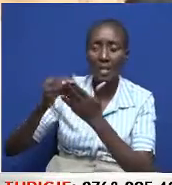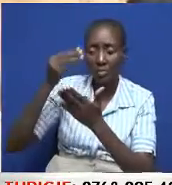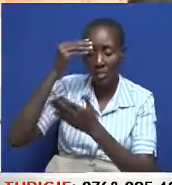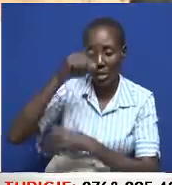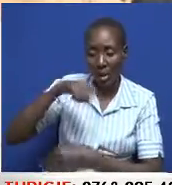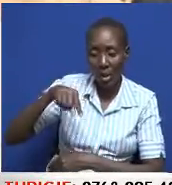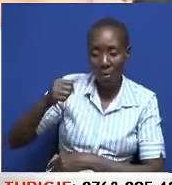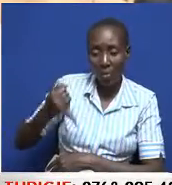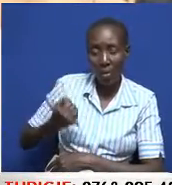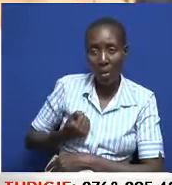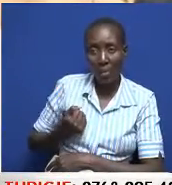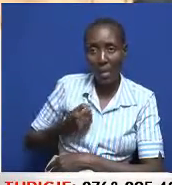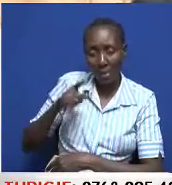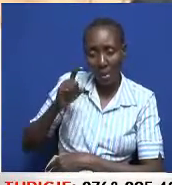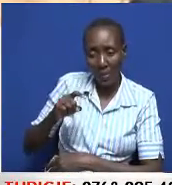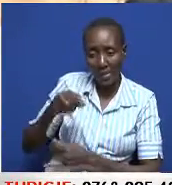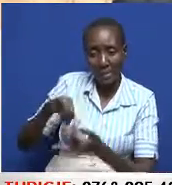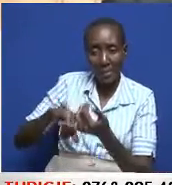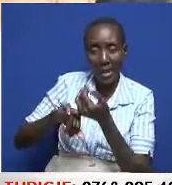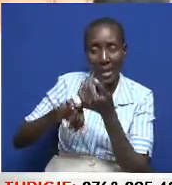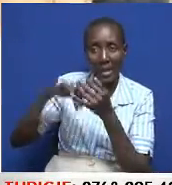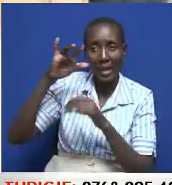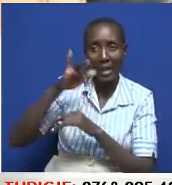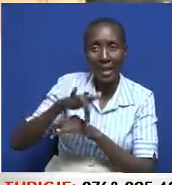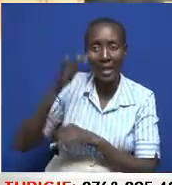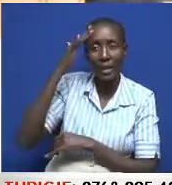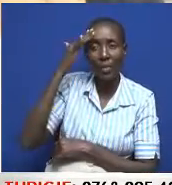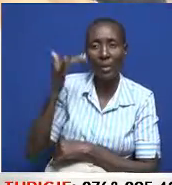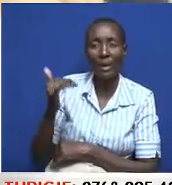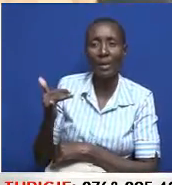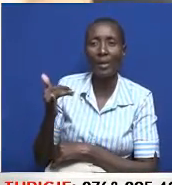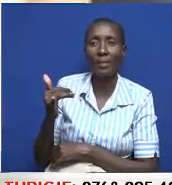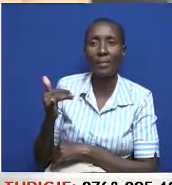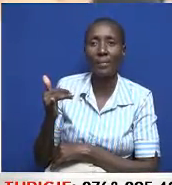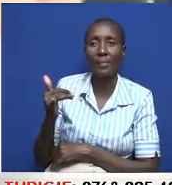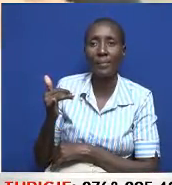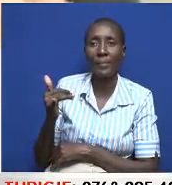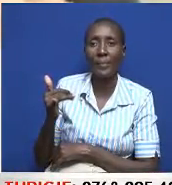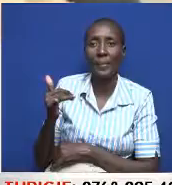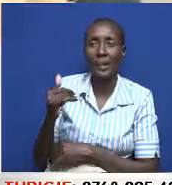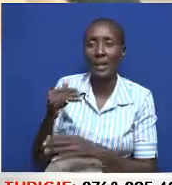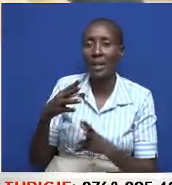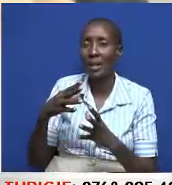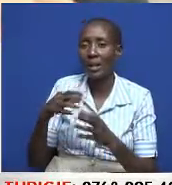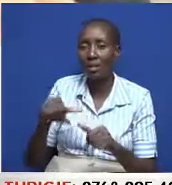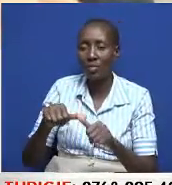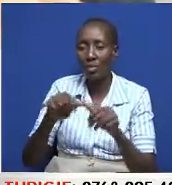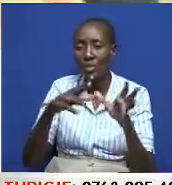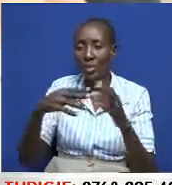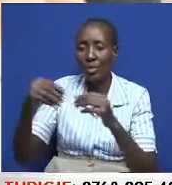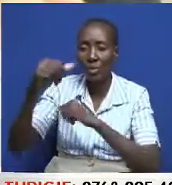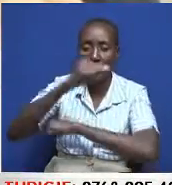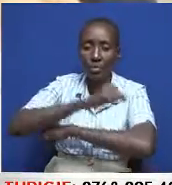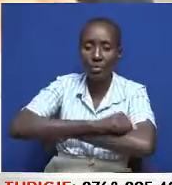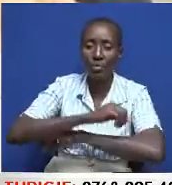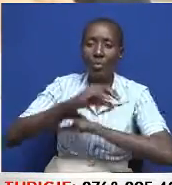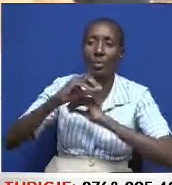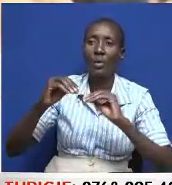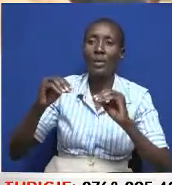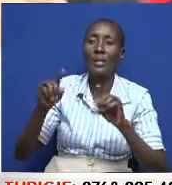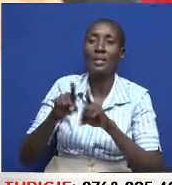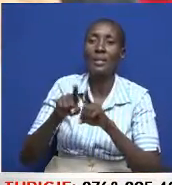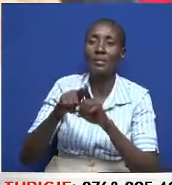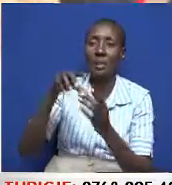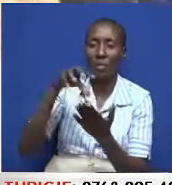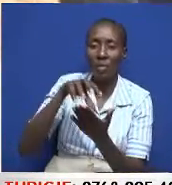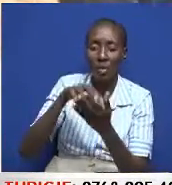inabidi tumeolewa mapema kwa sababu hakuna ile kwenda shule. Alafu pia hali ya